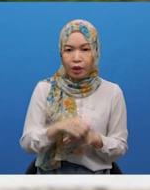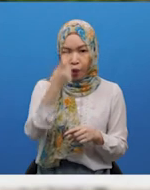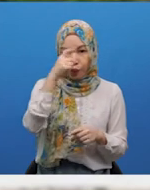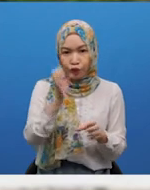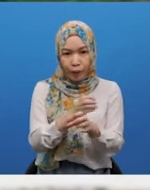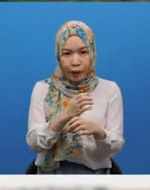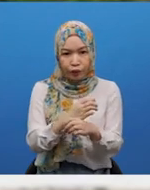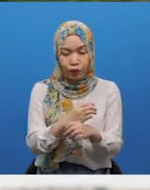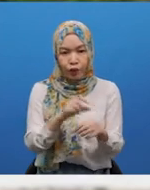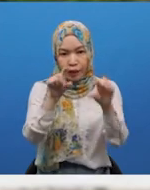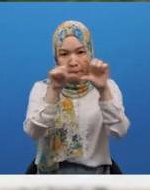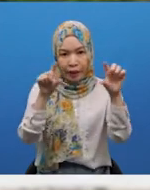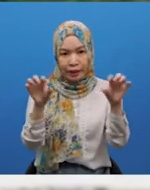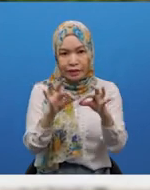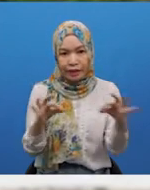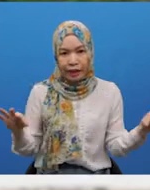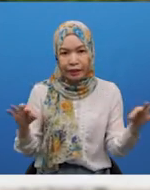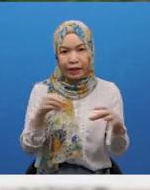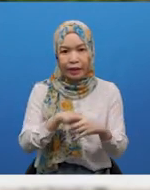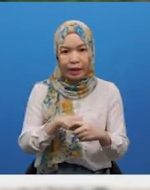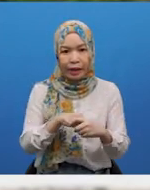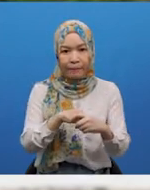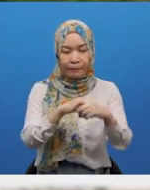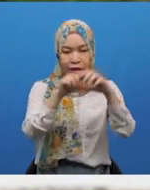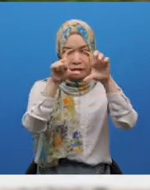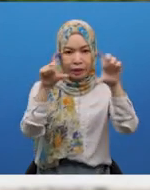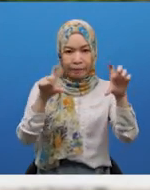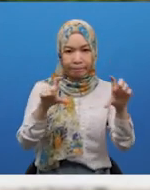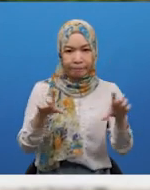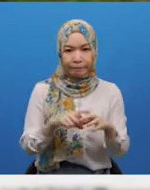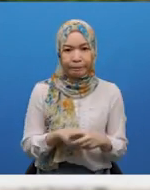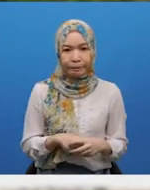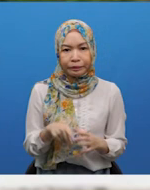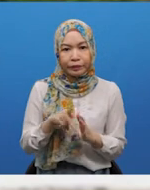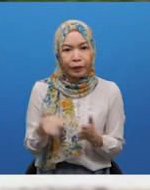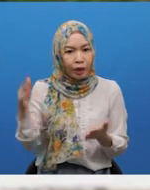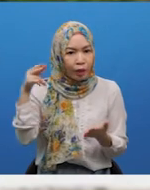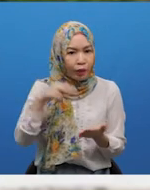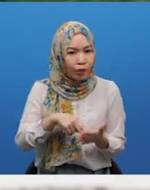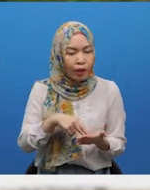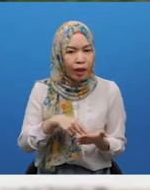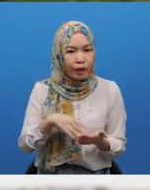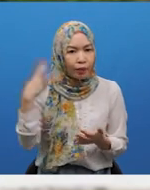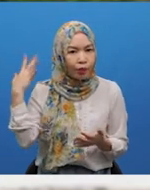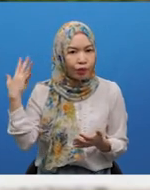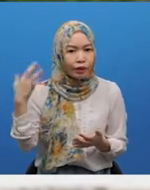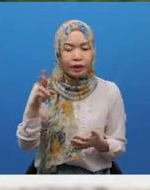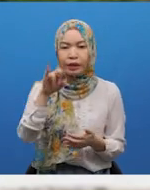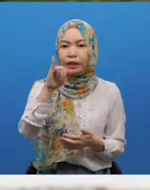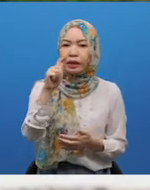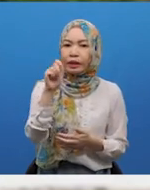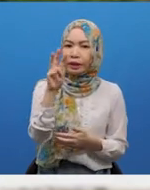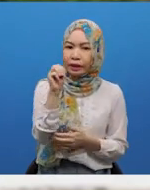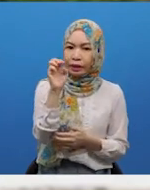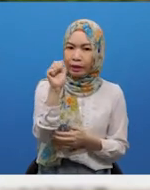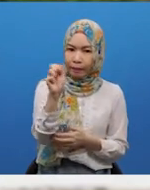dalam setiap rangkap. Asonansi ialah pengulangan bunyi vokal bagi membentuk ritma atau rentak